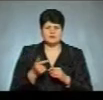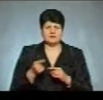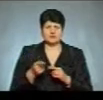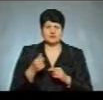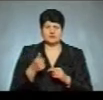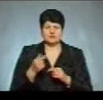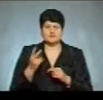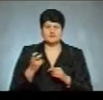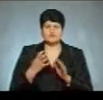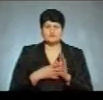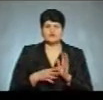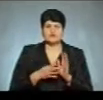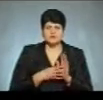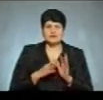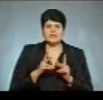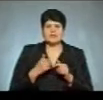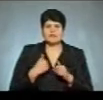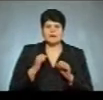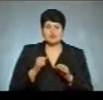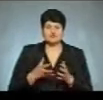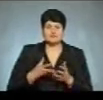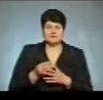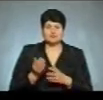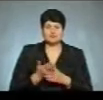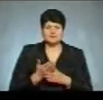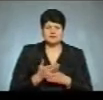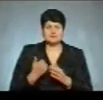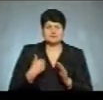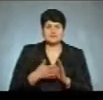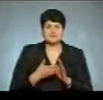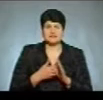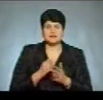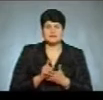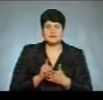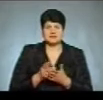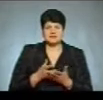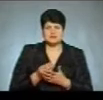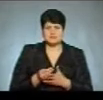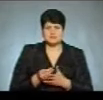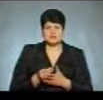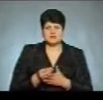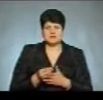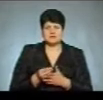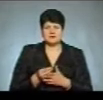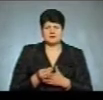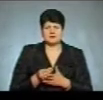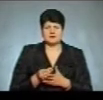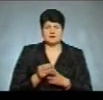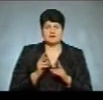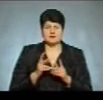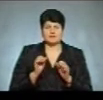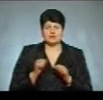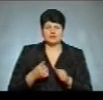дали 299. Як я буду заплатити субсидію, як мені не вистачає пенсії, щоб заплатити. Як